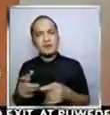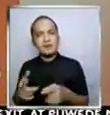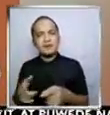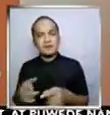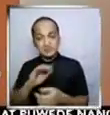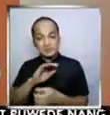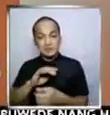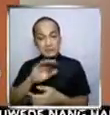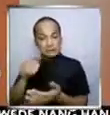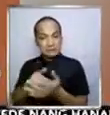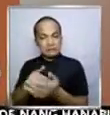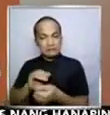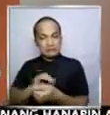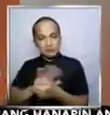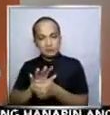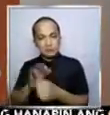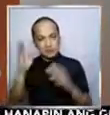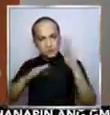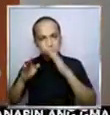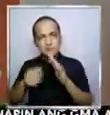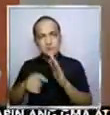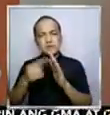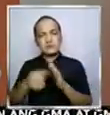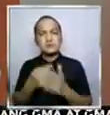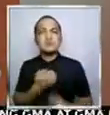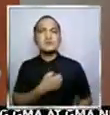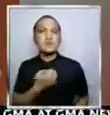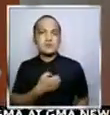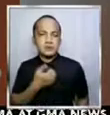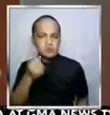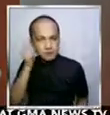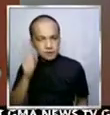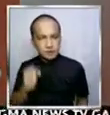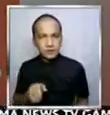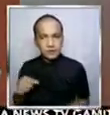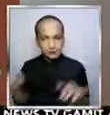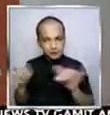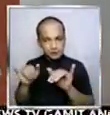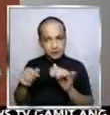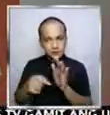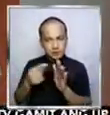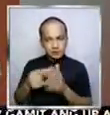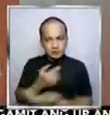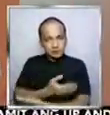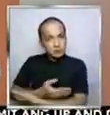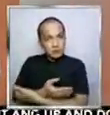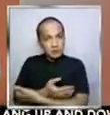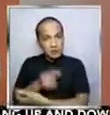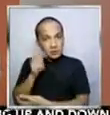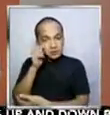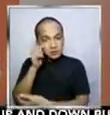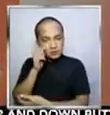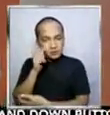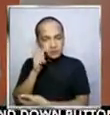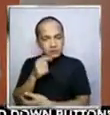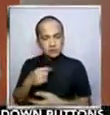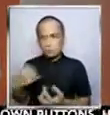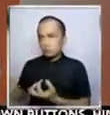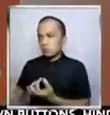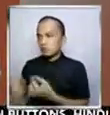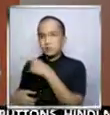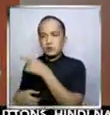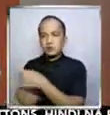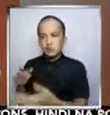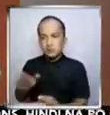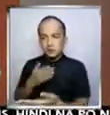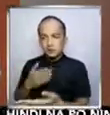crisis, minsan nagiging emotional daw si Solen. Gaya ng minsang karga niya si Tilan at tumutugtog ang kantang Heal the